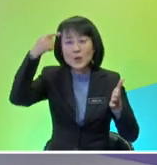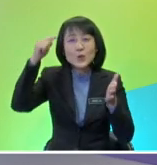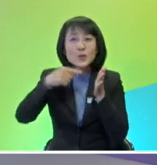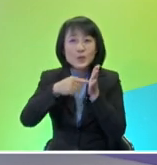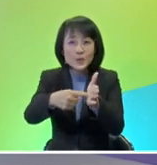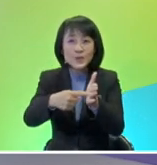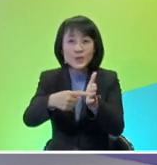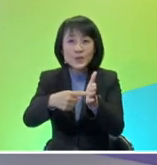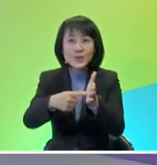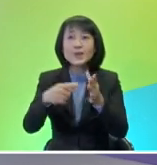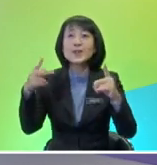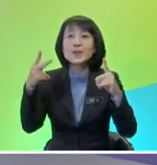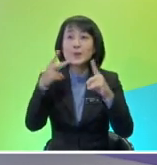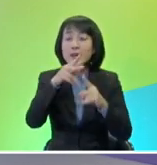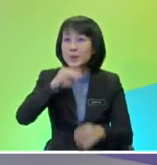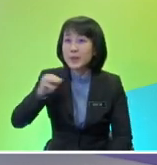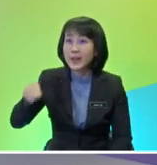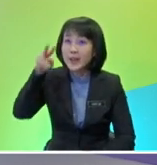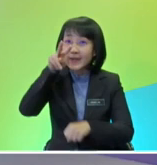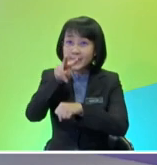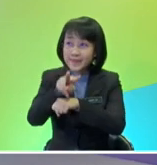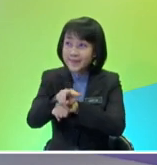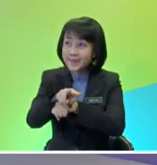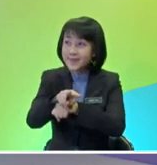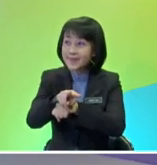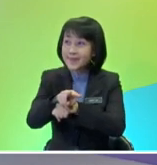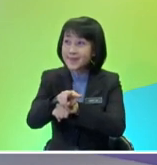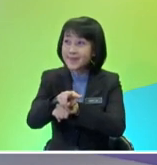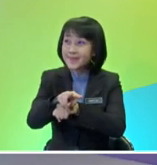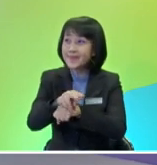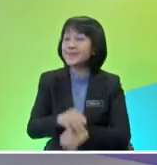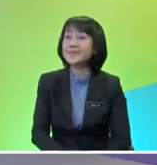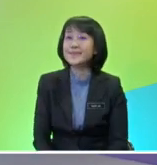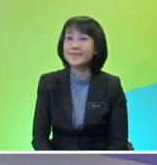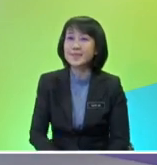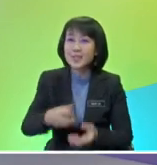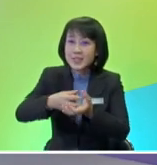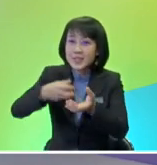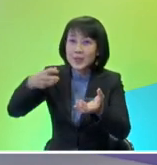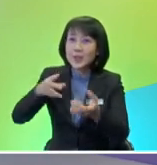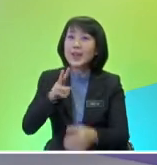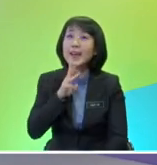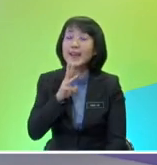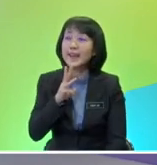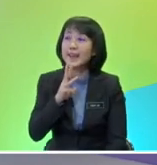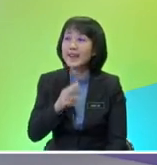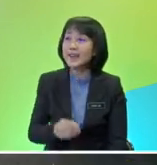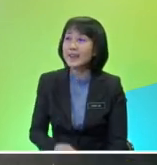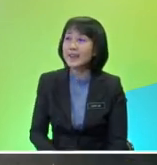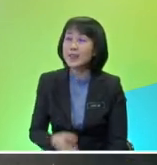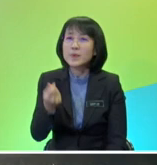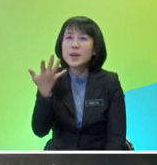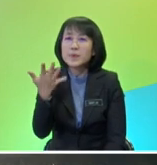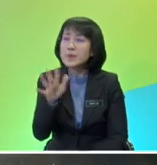kepada murid-murid yang sedang menonton. Okey. Okey, sekarang saya bagi peluang pada Akmal lah untuk menyedut air di dalam. Banyak mana